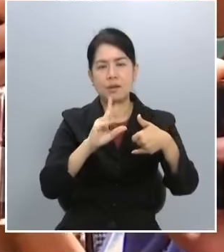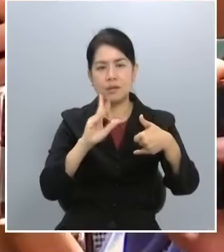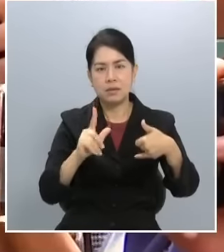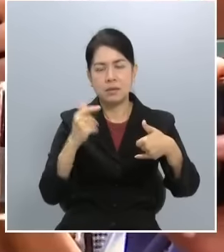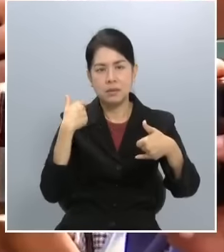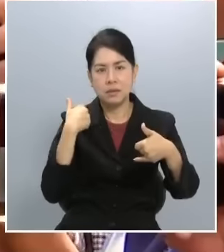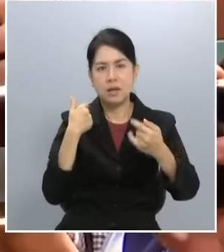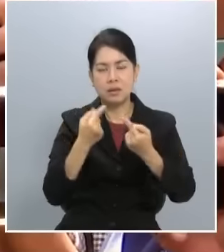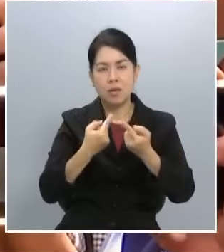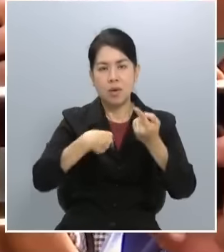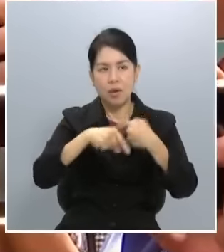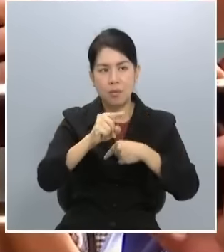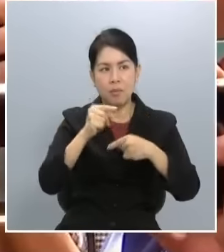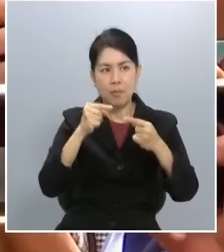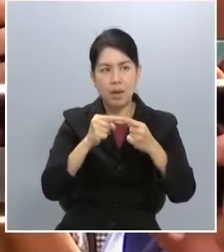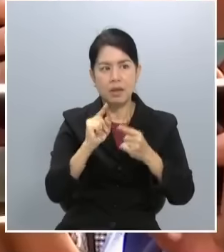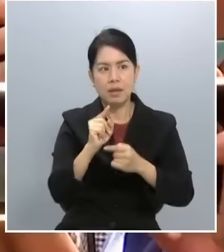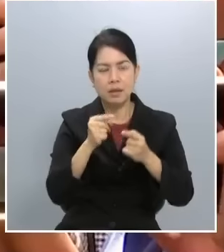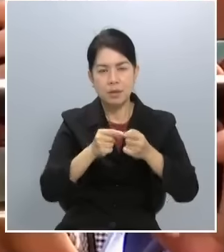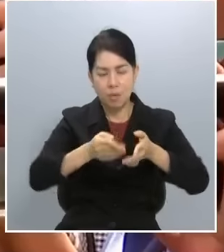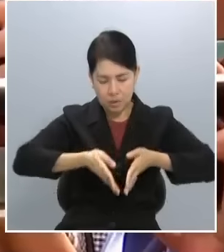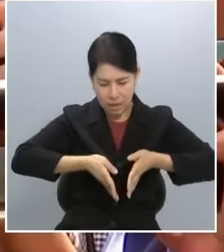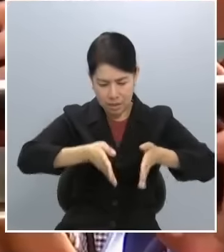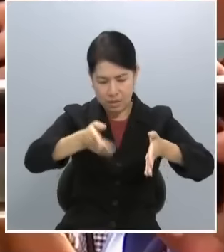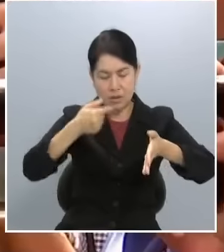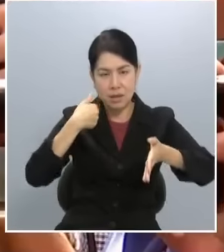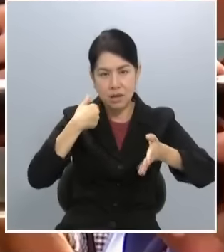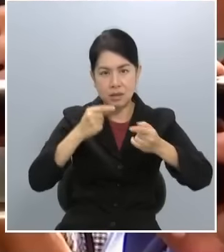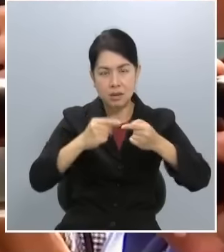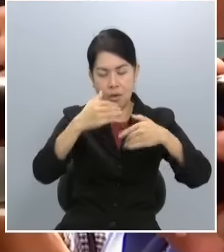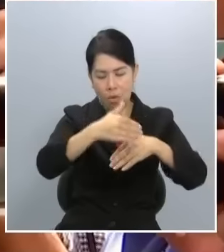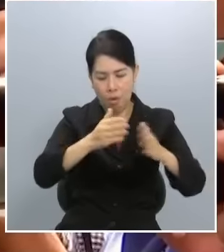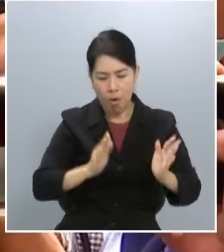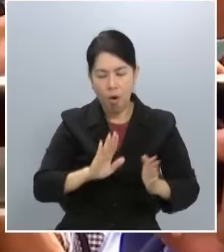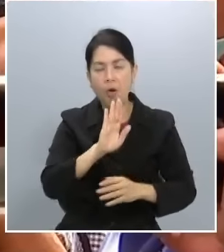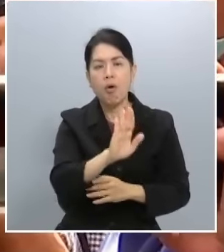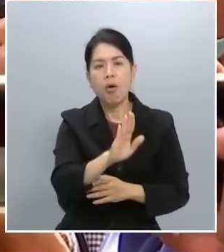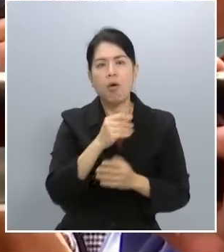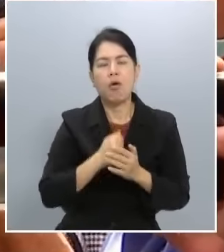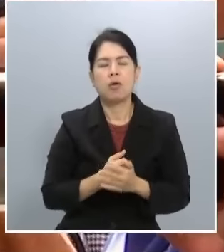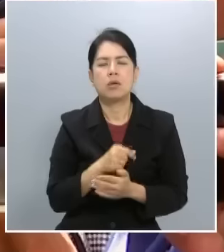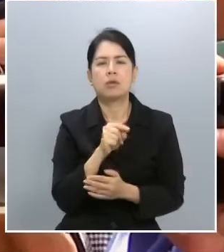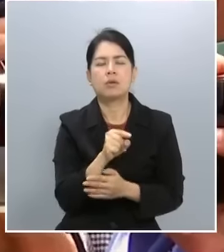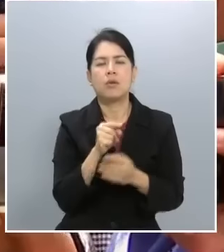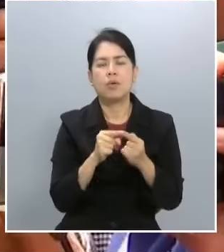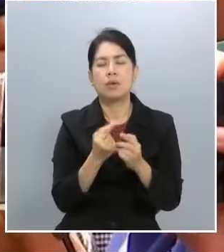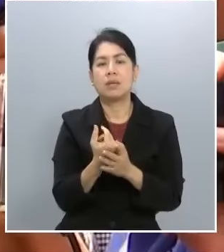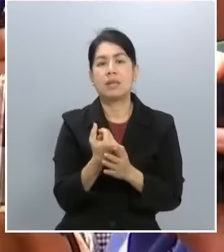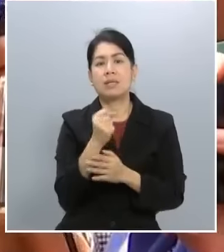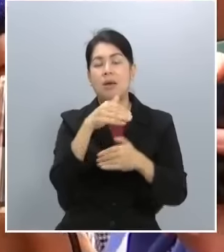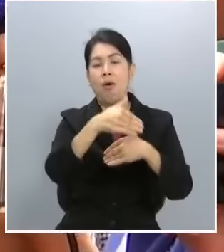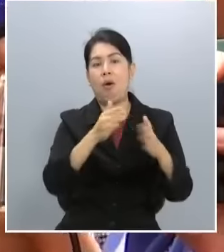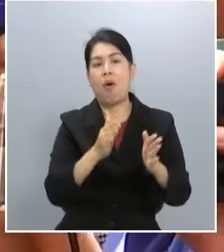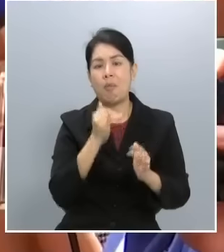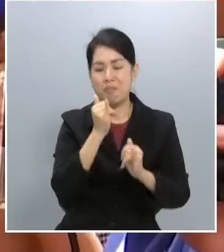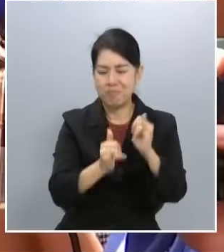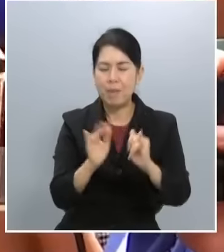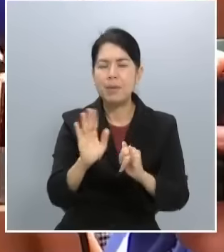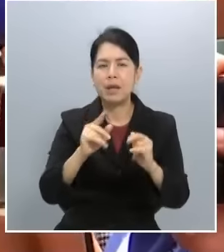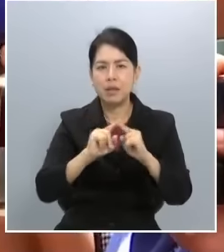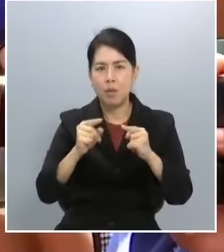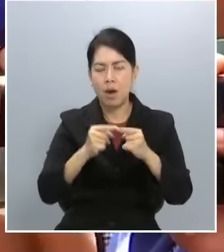ได้เข้าไปในทางเดินชั้น14หรือห้องใดอยู่แค่หน้าห้องโถงและก็พบว่าที่ชั้น14มีเจ้าหน้า